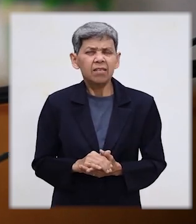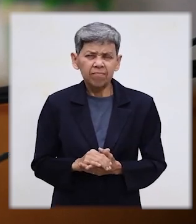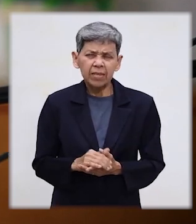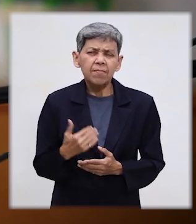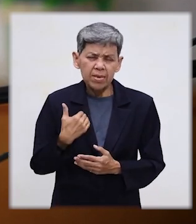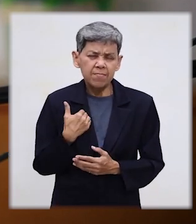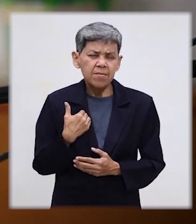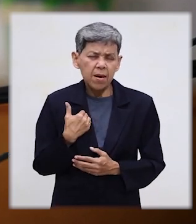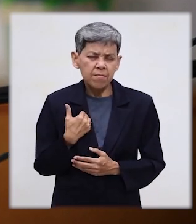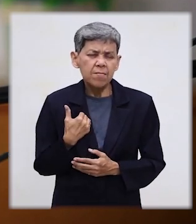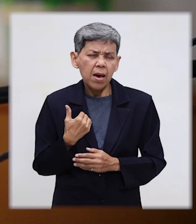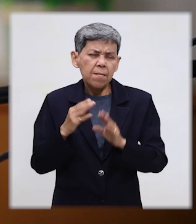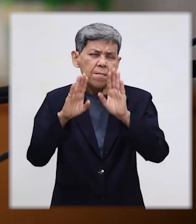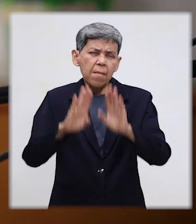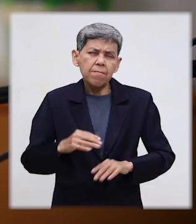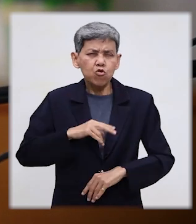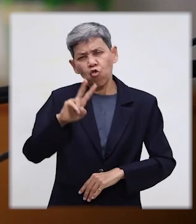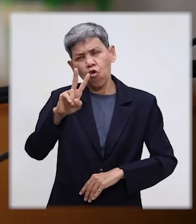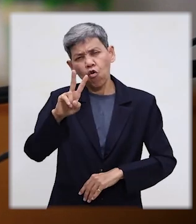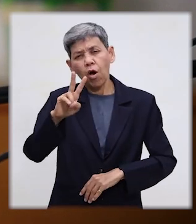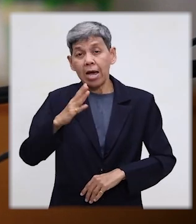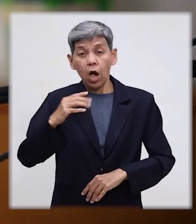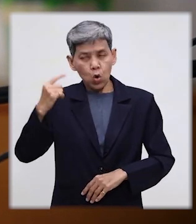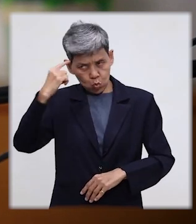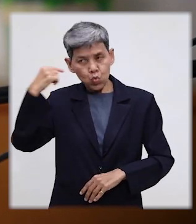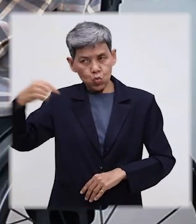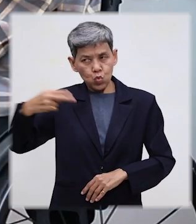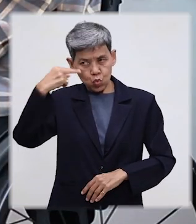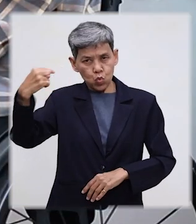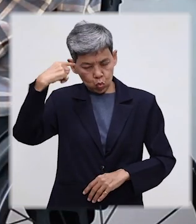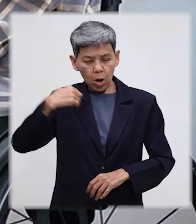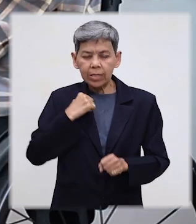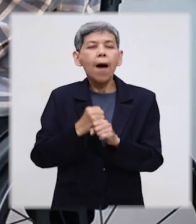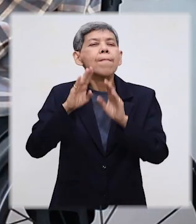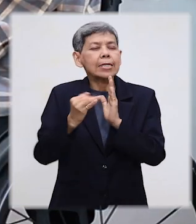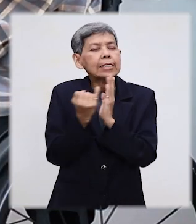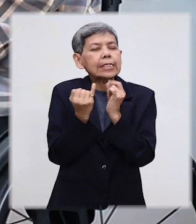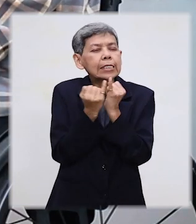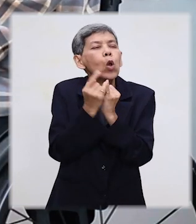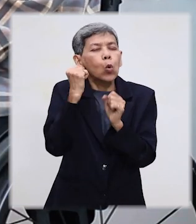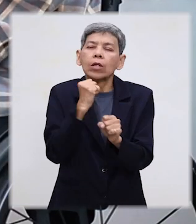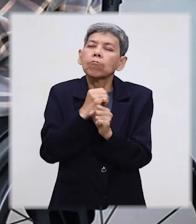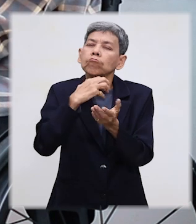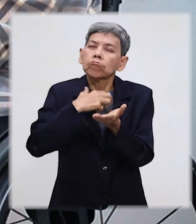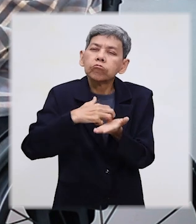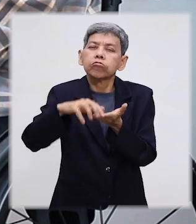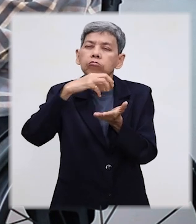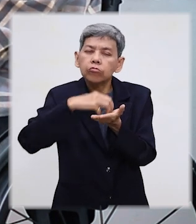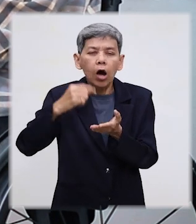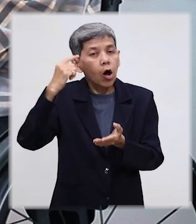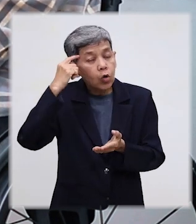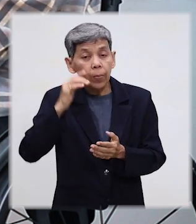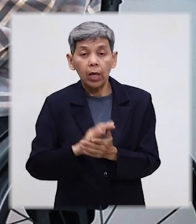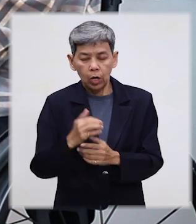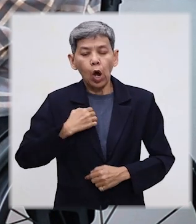มันก็จะมีสองแบบคือเขาอะรู้แล้วว่าผมอะทำแนวนี้ทำประมาณนี้ประมาณไหนถ้าเรื่